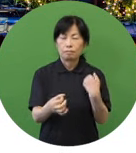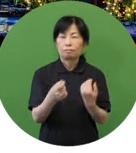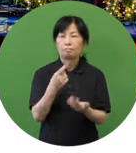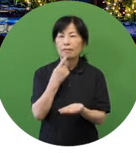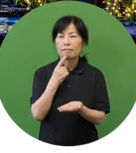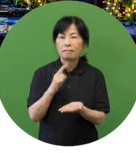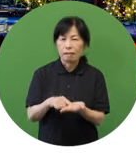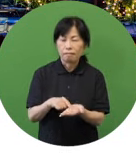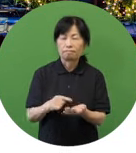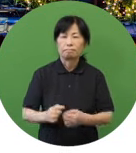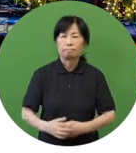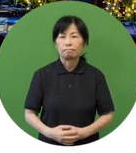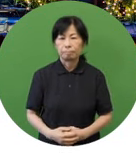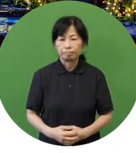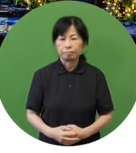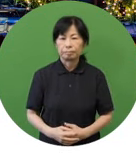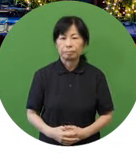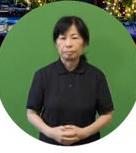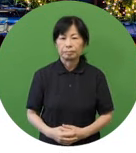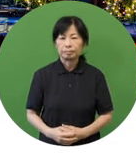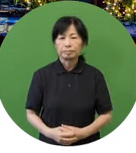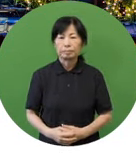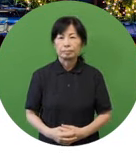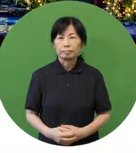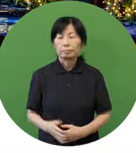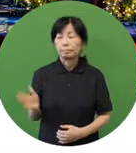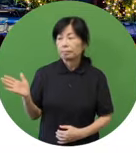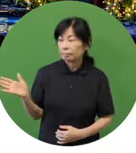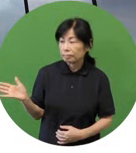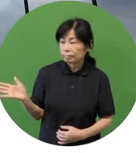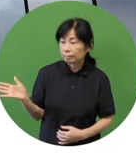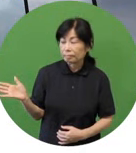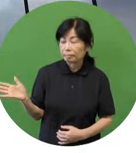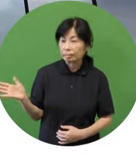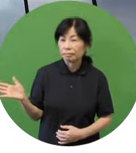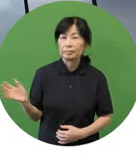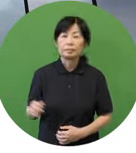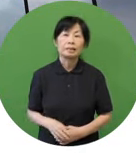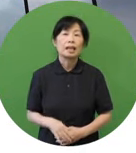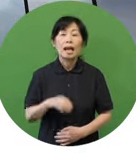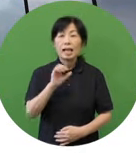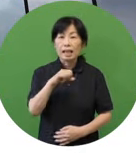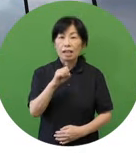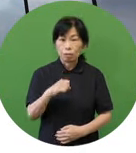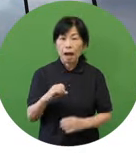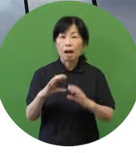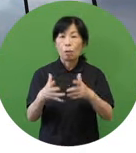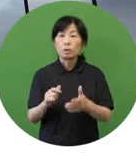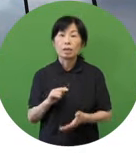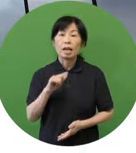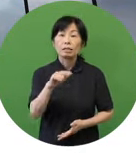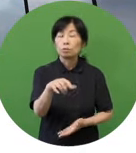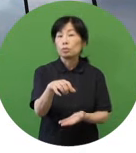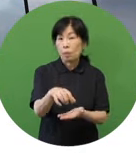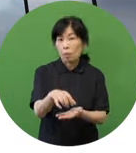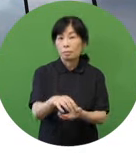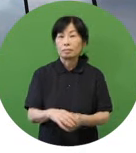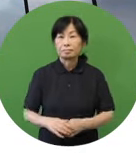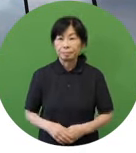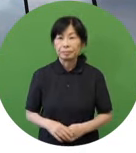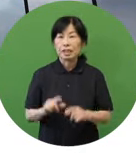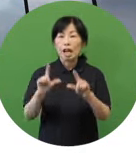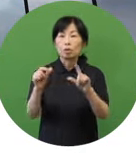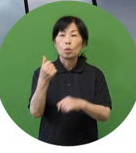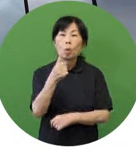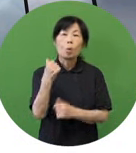単に購入できますので、お気軽にご利用ください。また到着地の台湾桃園国際